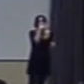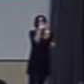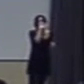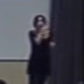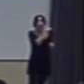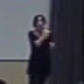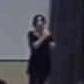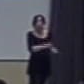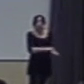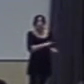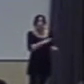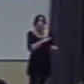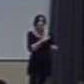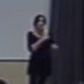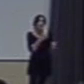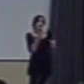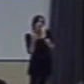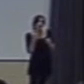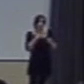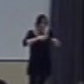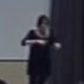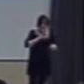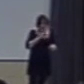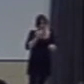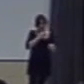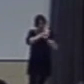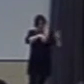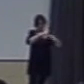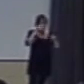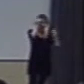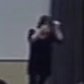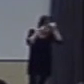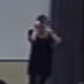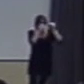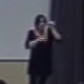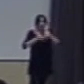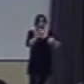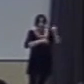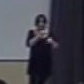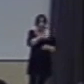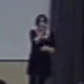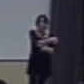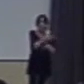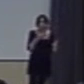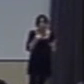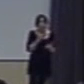no pot quedar al marge de la necessitat de repensar moltes coses. I s'haurà d'anar repensant, etc. Però home, jo sí que volia posar en valor